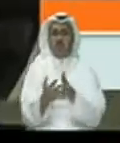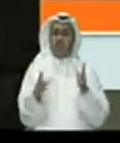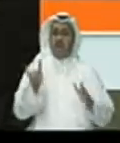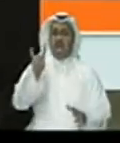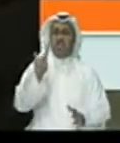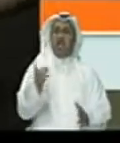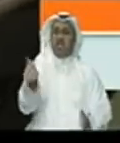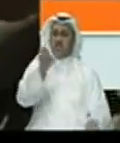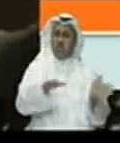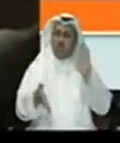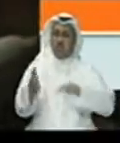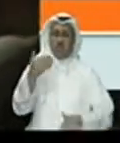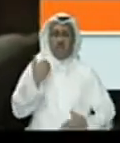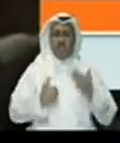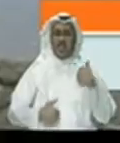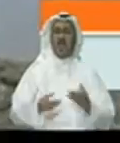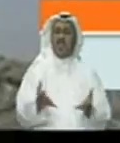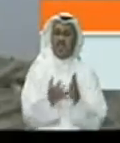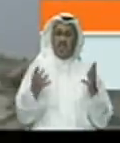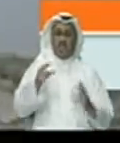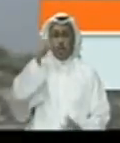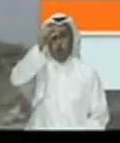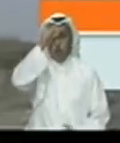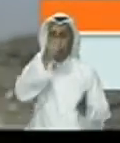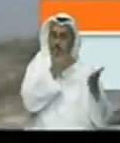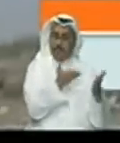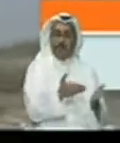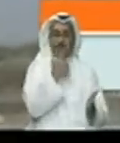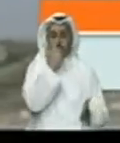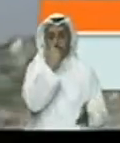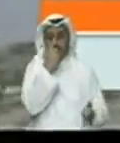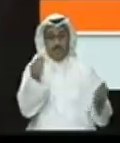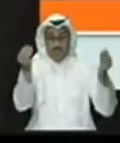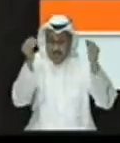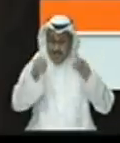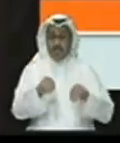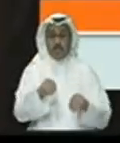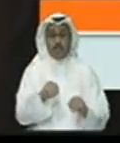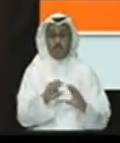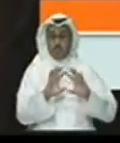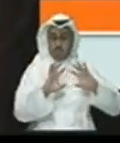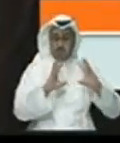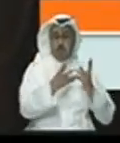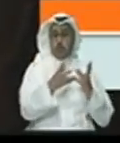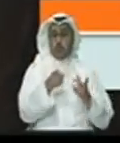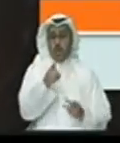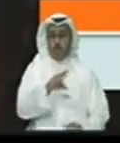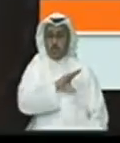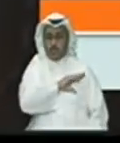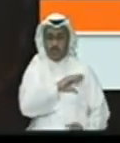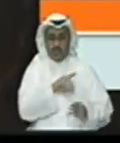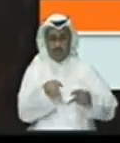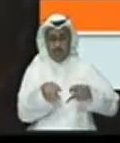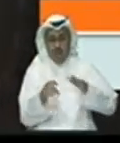القتلى والجرحى من المتمردين الحوثيين. هذا فيما تمكنت الفرق الهندسية في الجيش الوطني من تفكيك